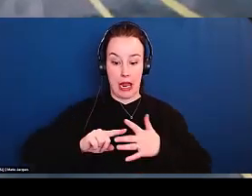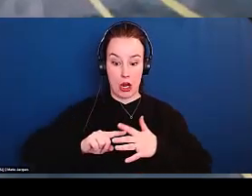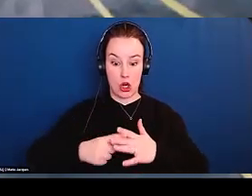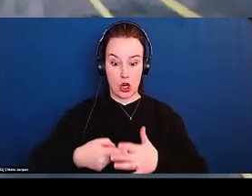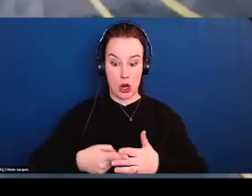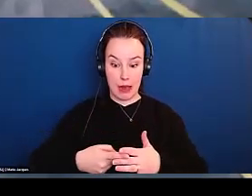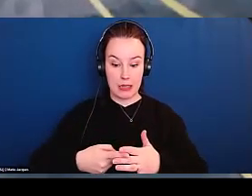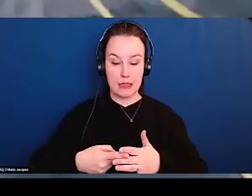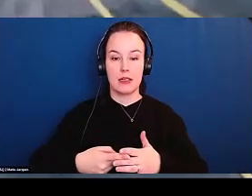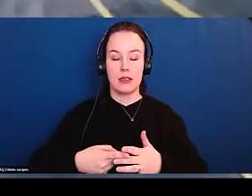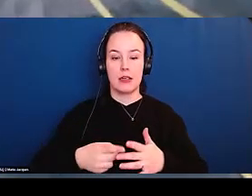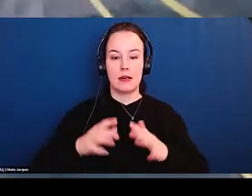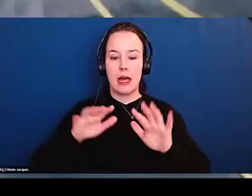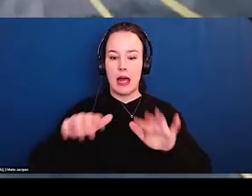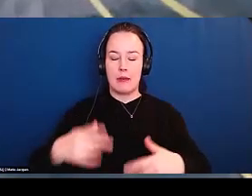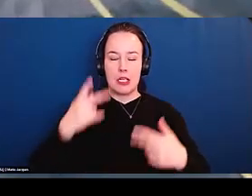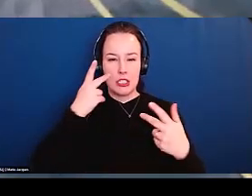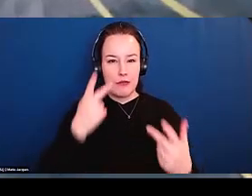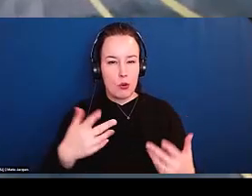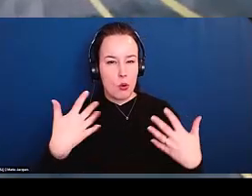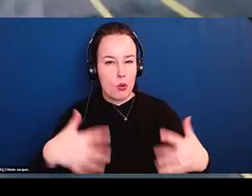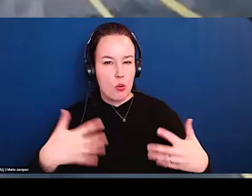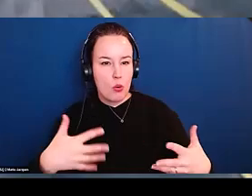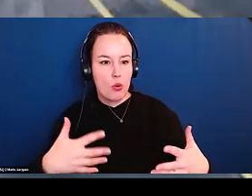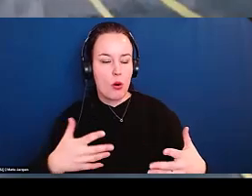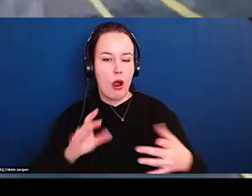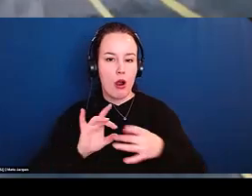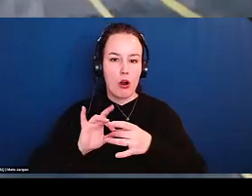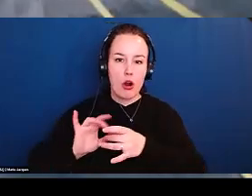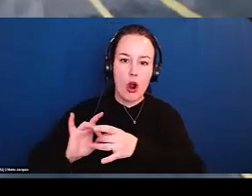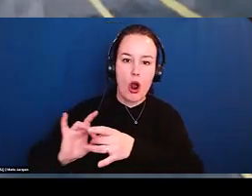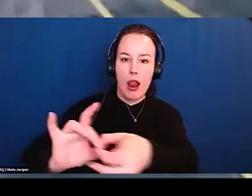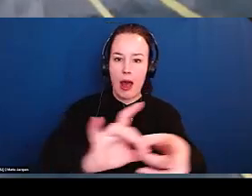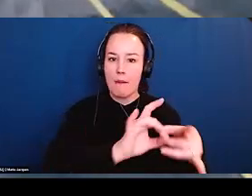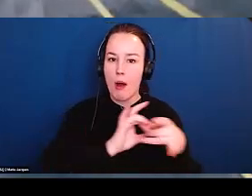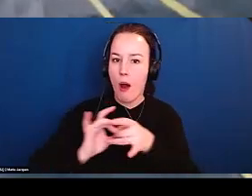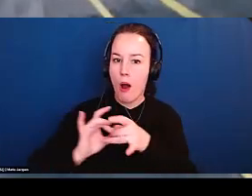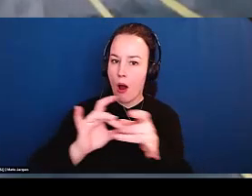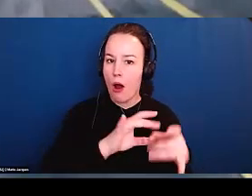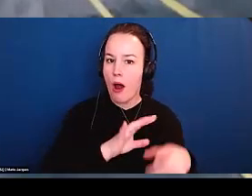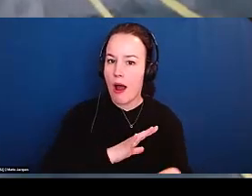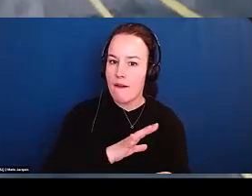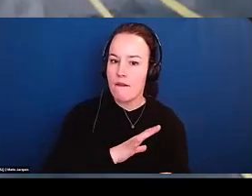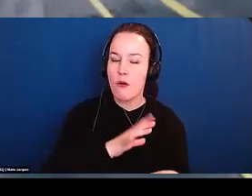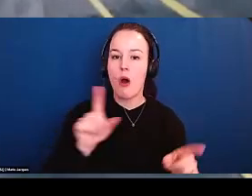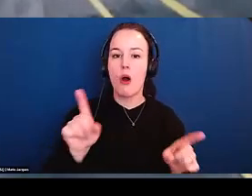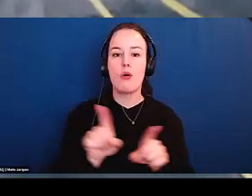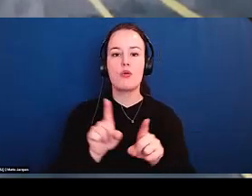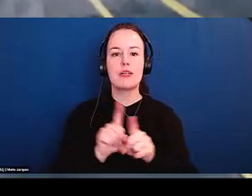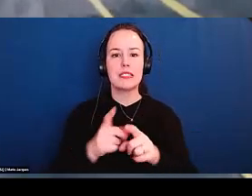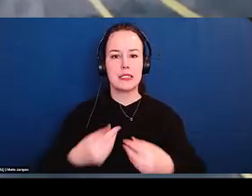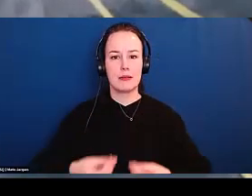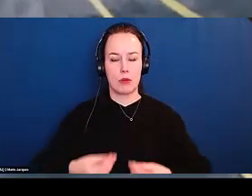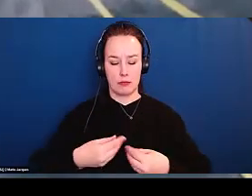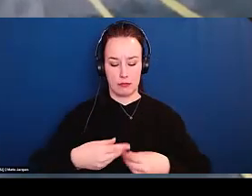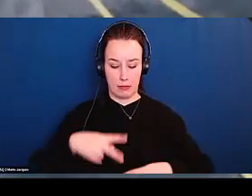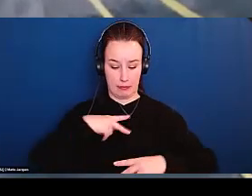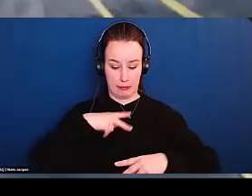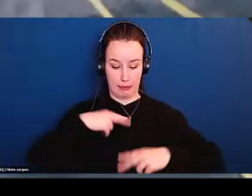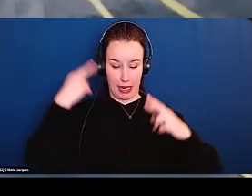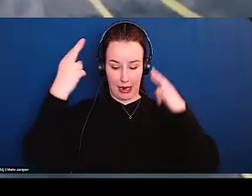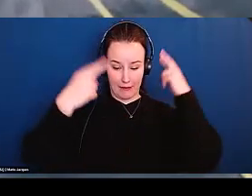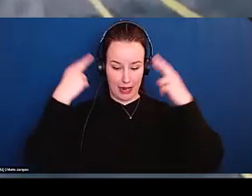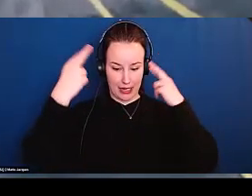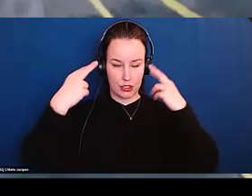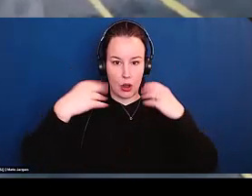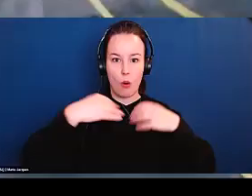j'ai vraiment vu qu'il y avait un cadre tellement collaboratif. J'ai vu aussi à quel point mes réflexions ont